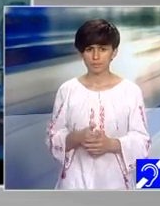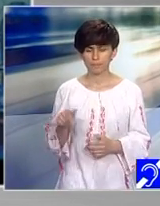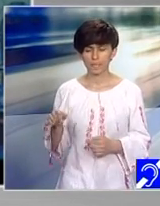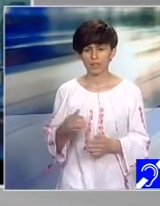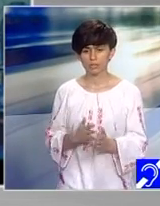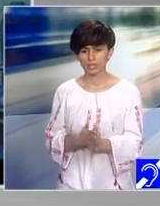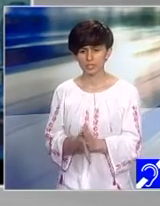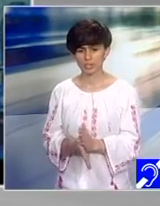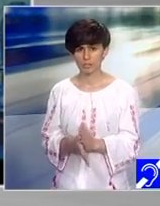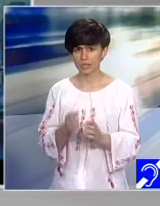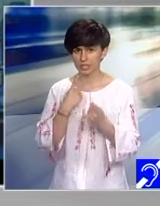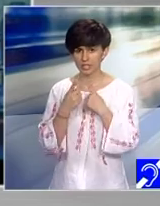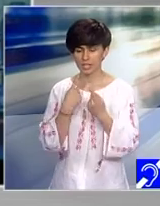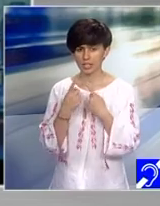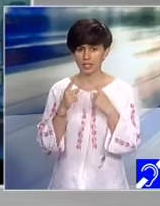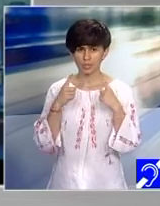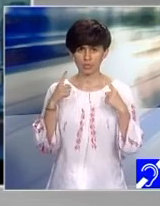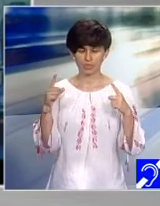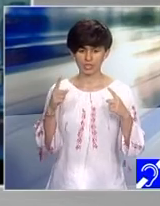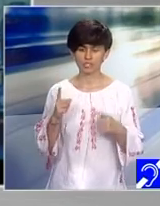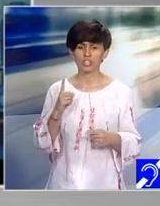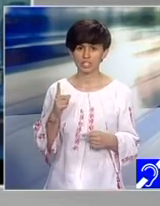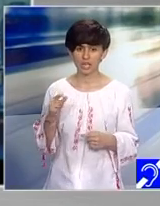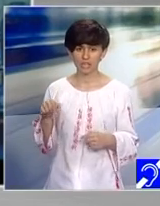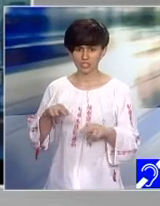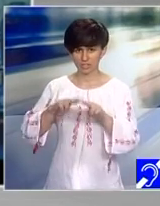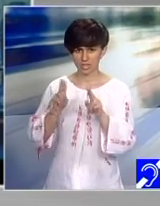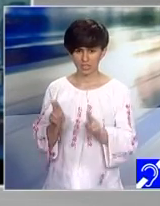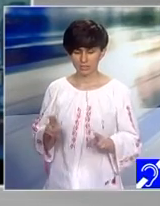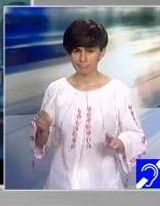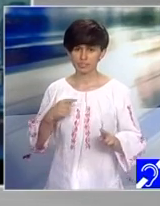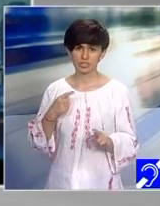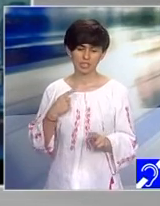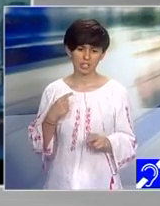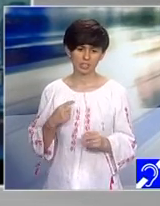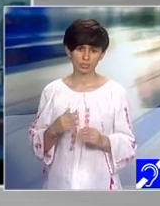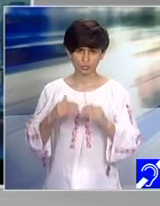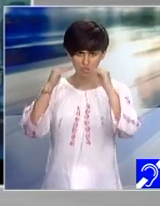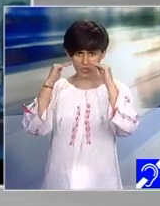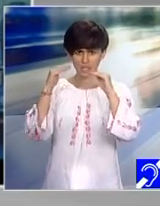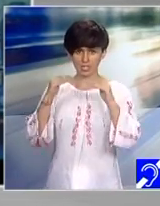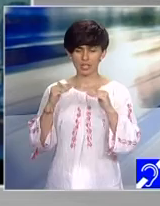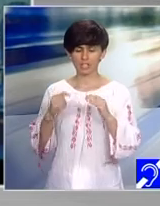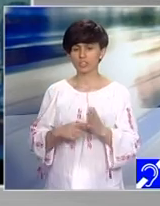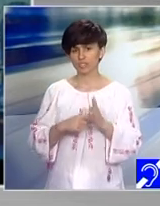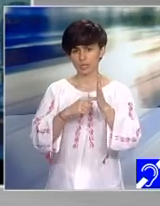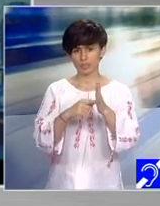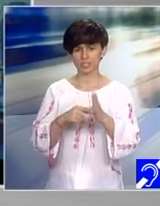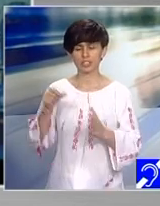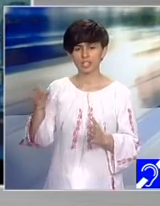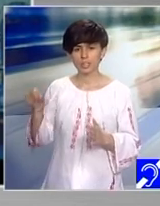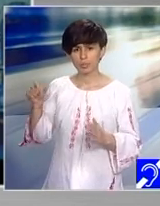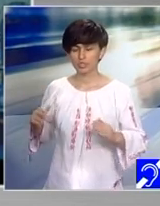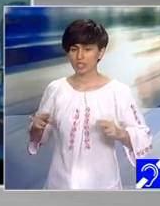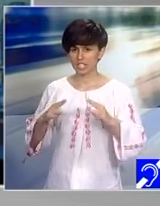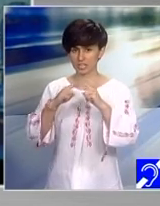profesorii, sindicatele, dar aceste sindicate, din păcate, sunt ierarhice și reprezintă pe cei de la vârf și nu pe cei de la bază. Nu s-au implicat